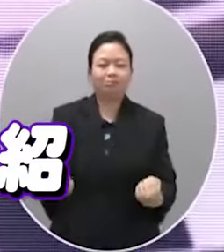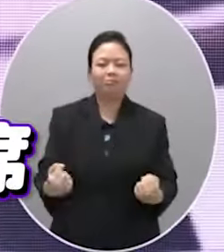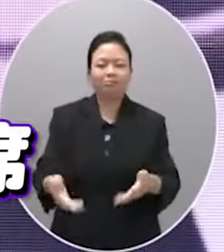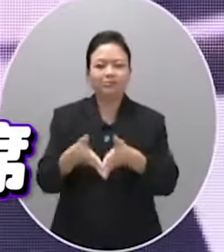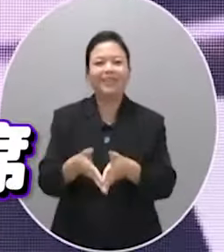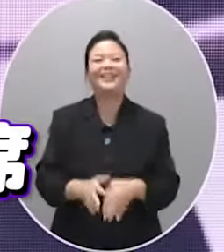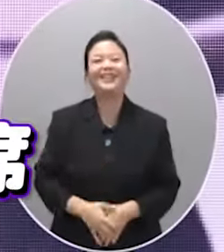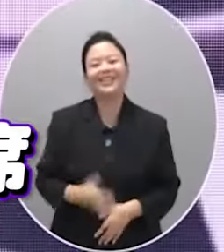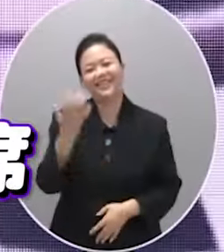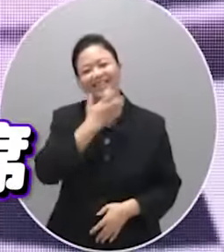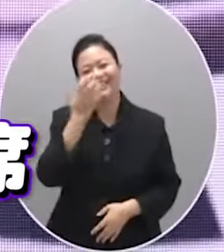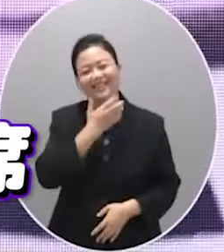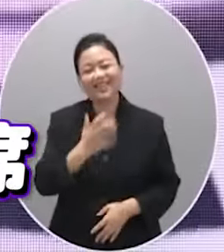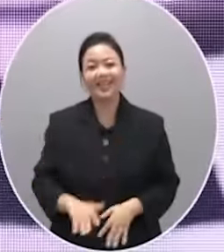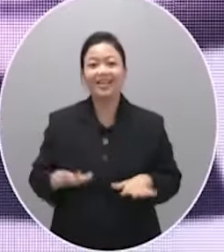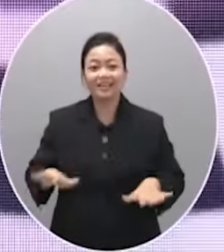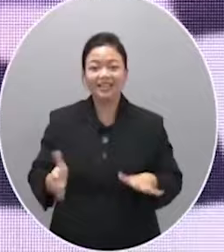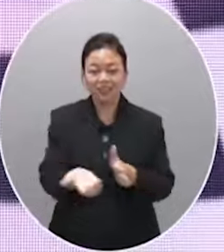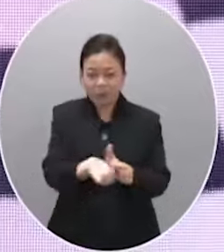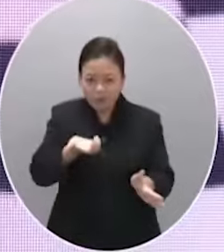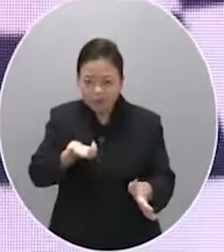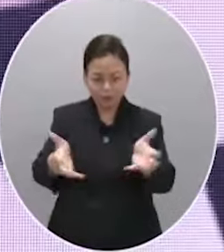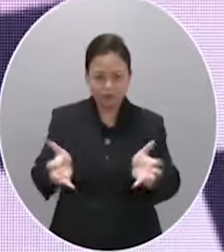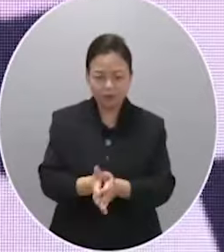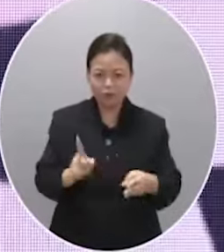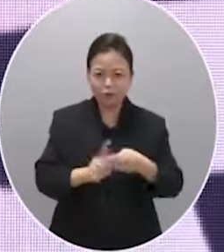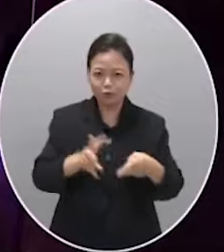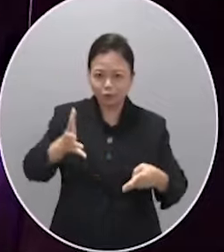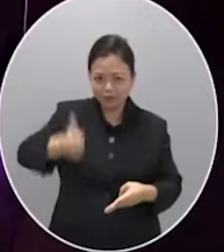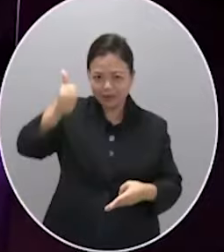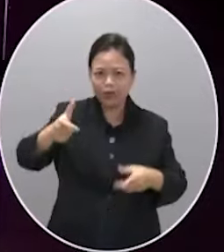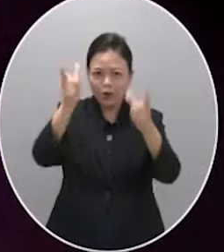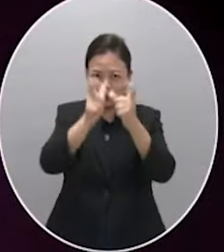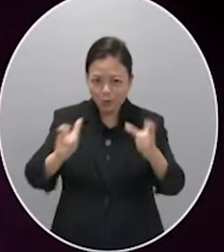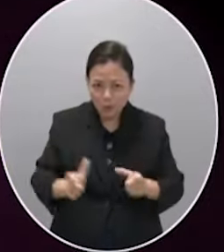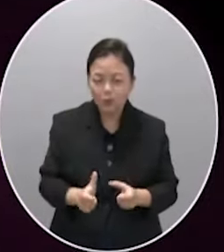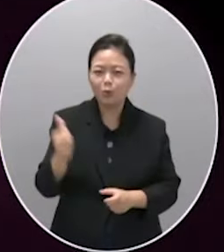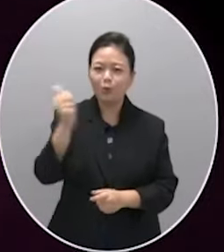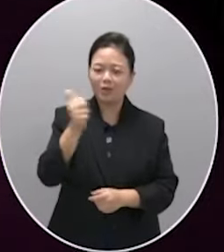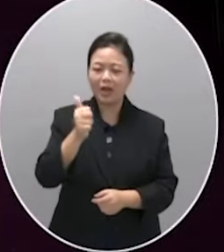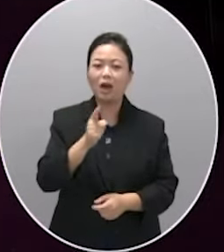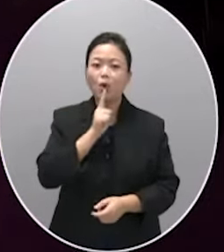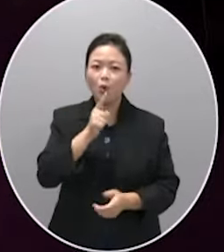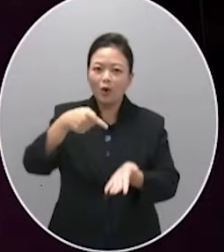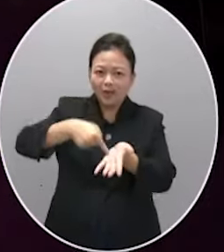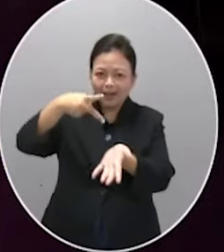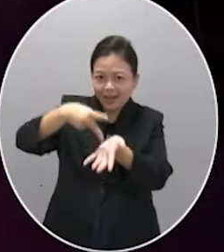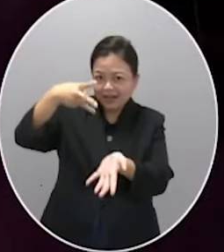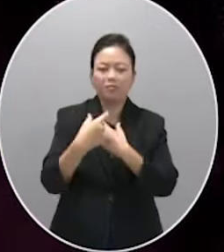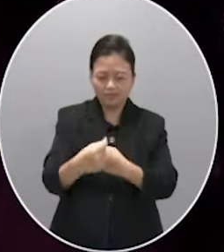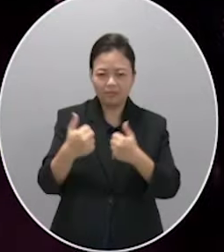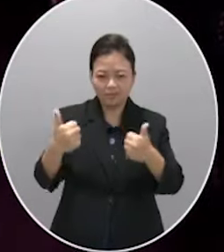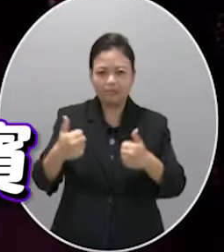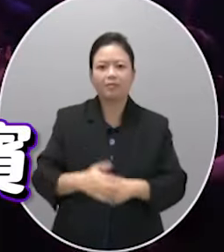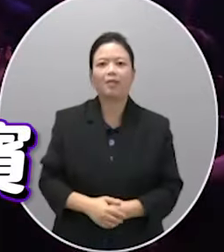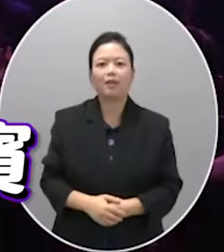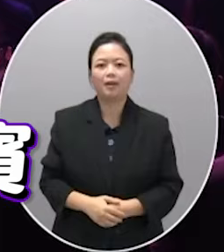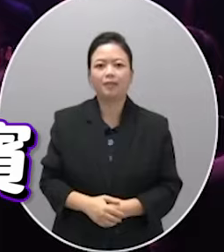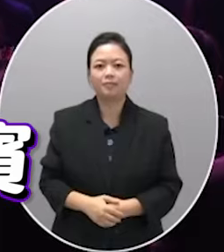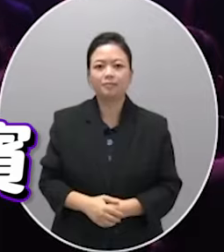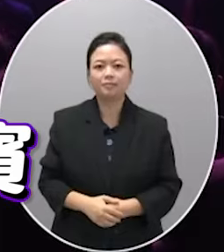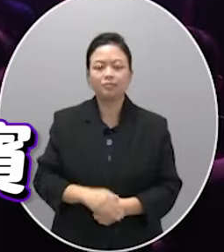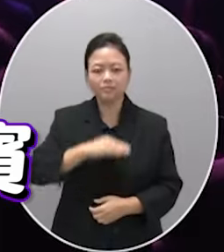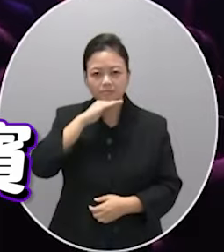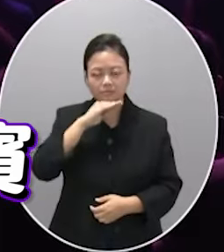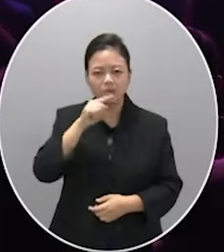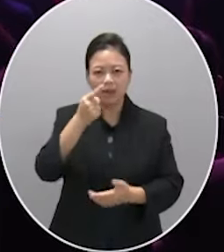介绍我们这次的评审团主席卢律明，大家跟我念三遍哦。卢律明，卢律明，卢律明，很好。等一下所